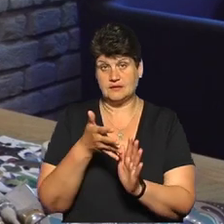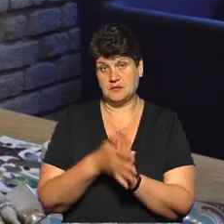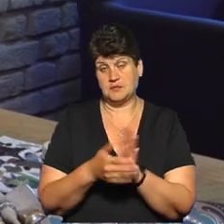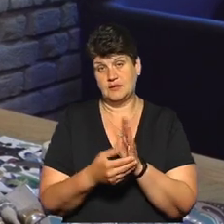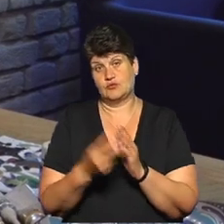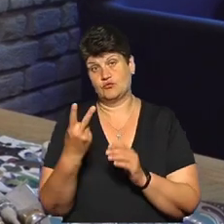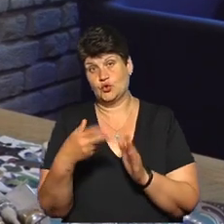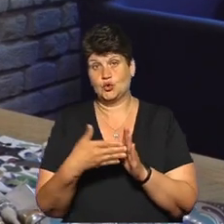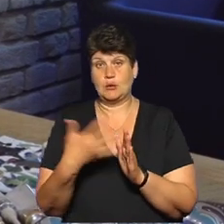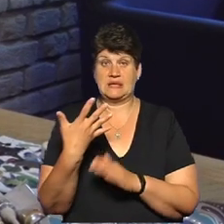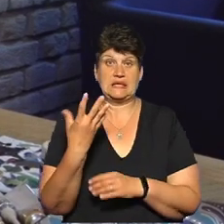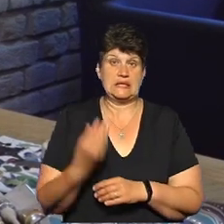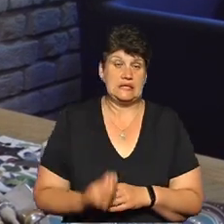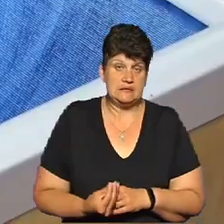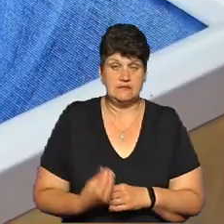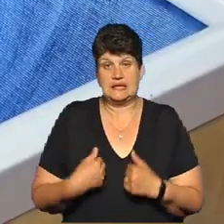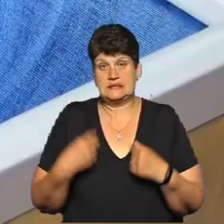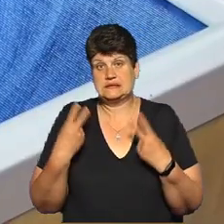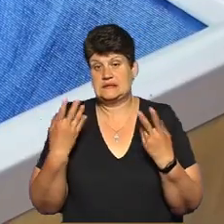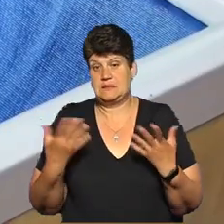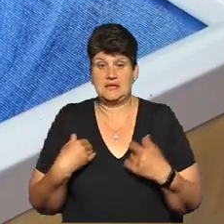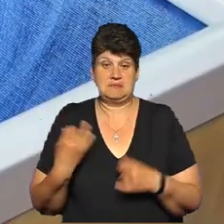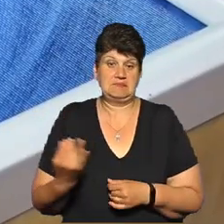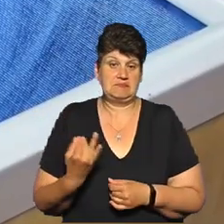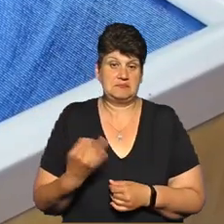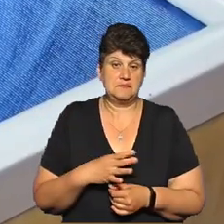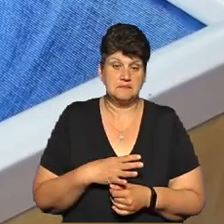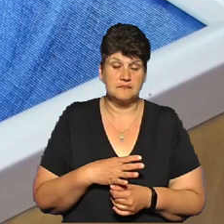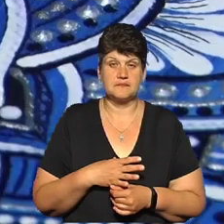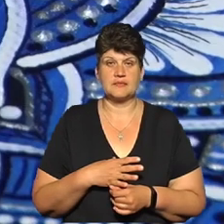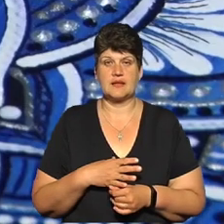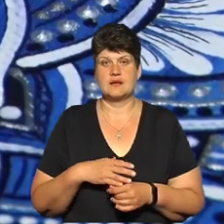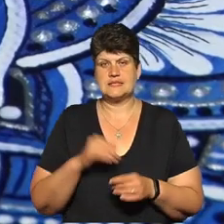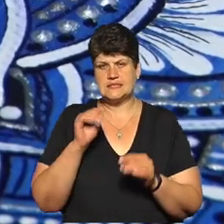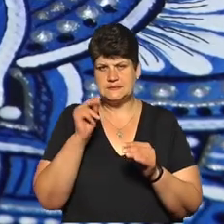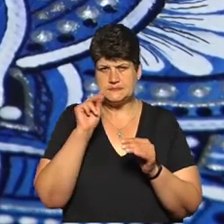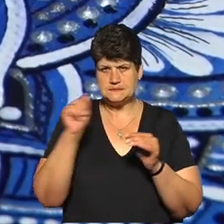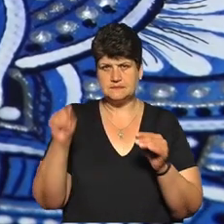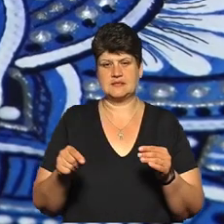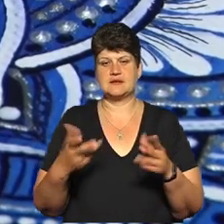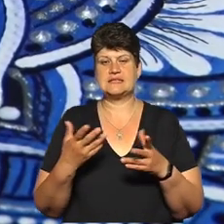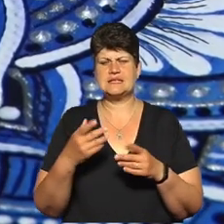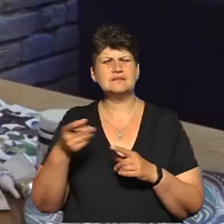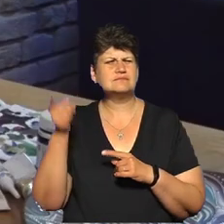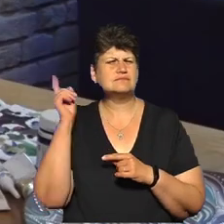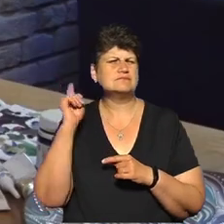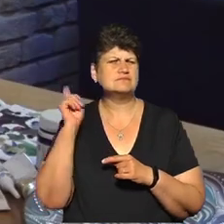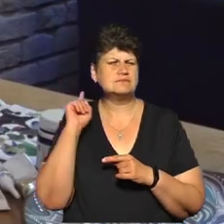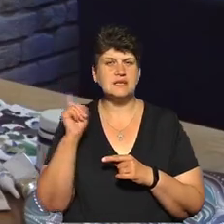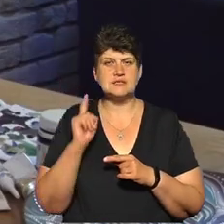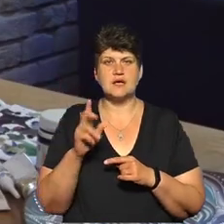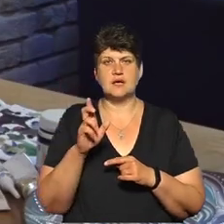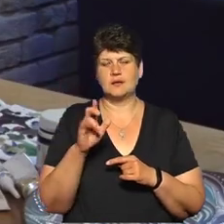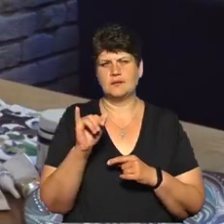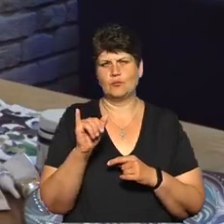Якось, не знаю, мені стало цікаво. Мандала – симетричний малюнок, давнє мистецтво, яке бере корені з буддизму, розповідає